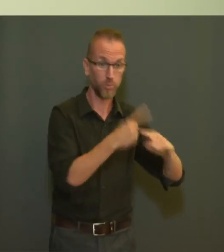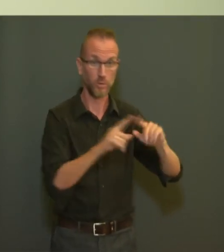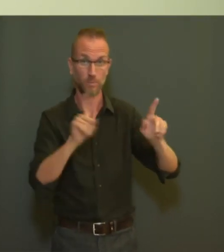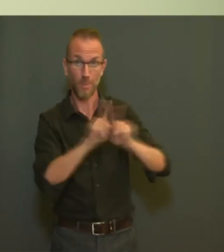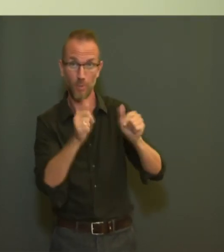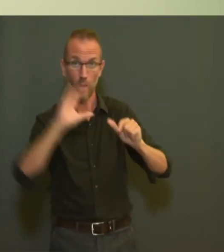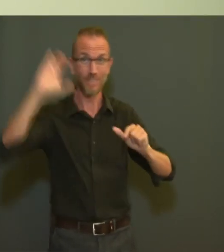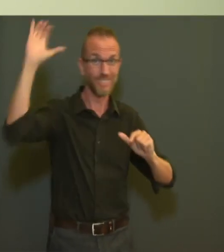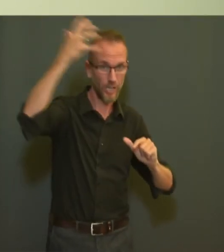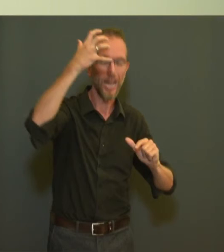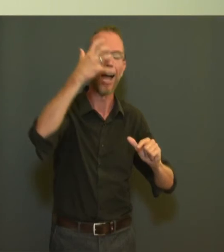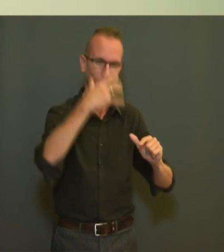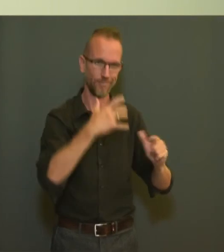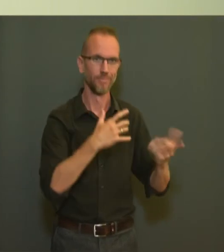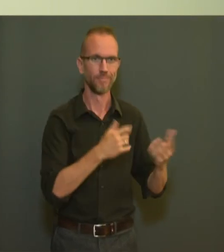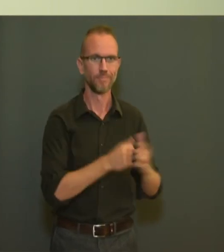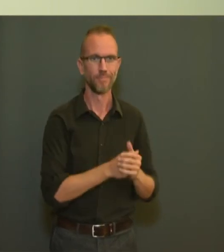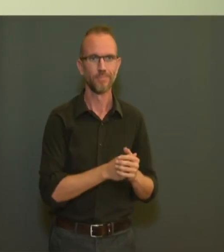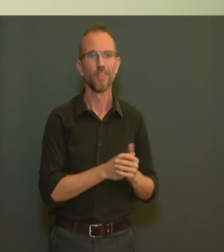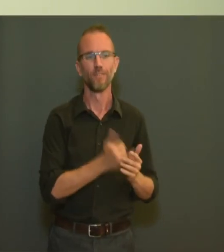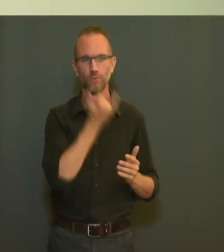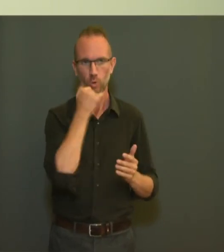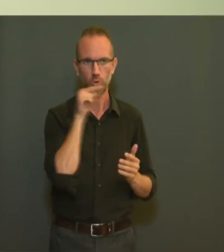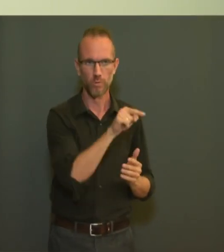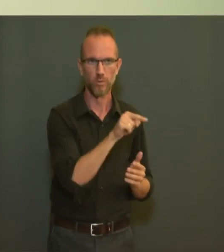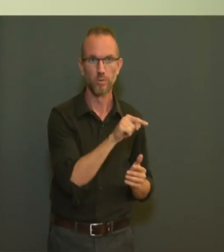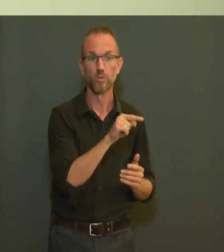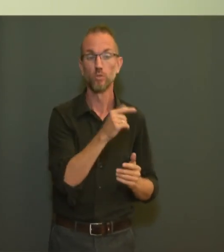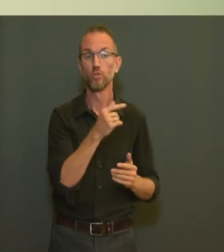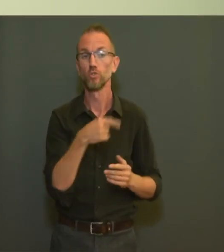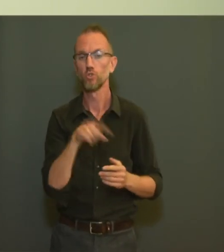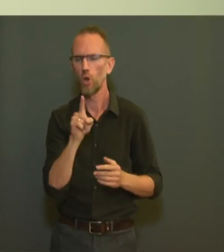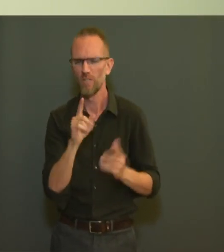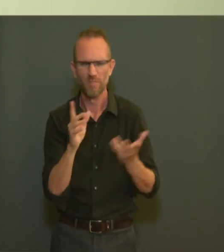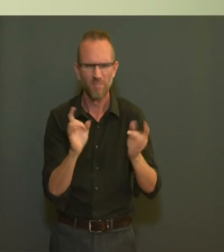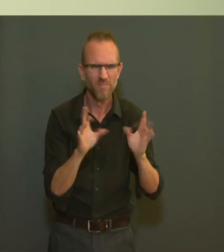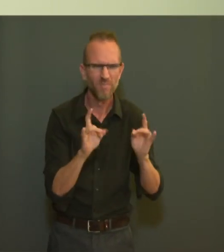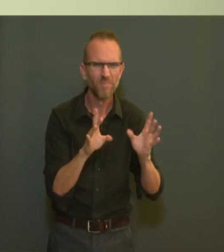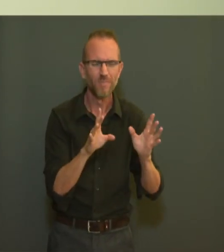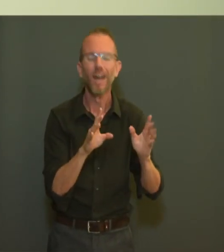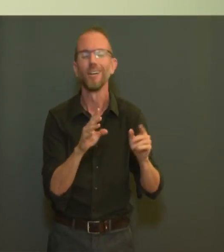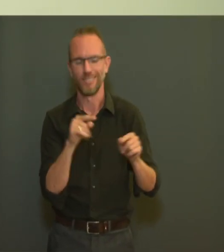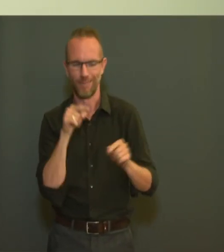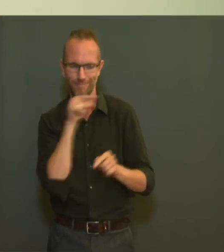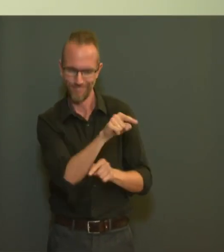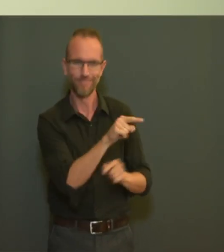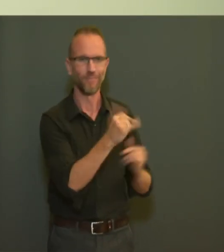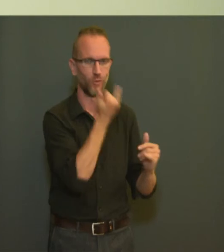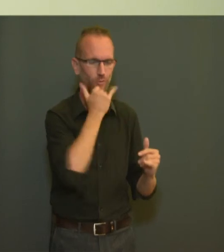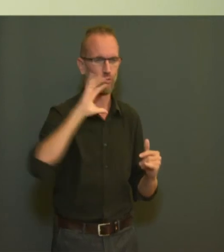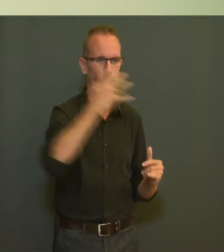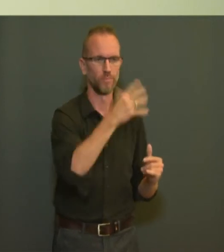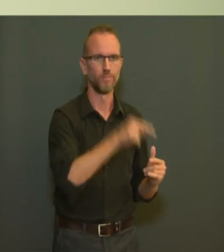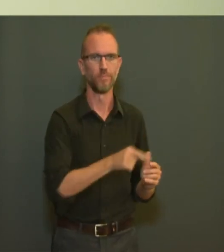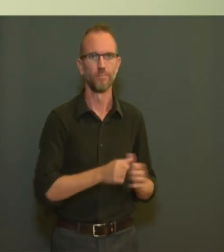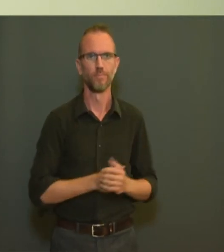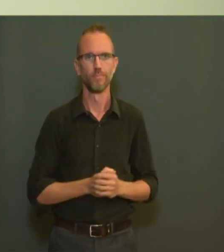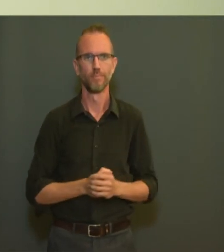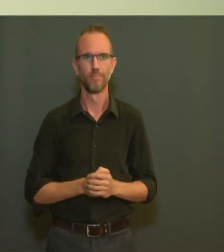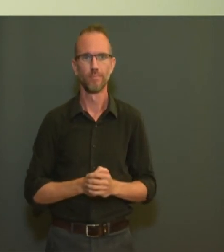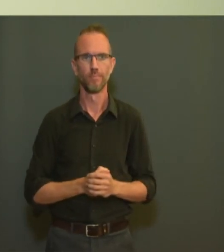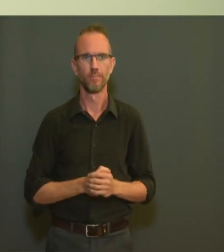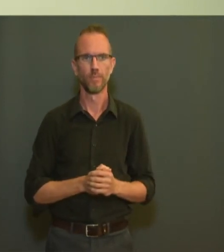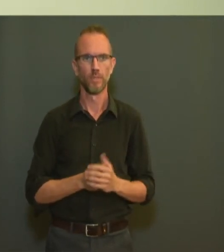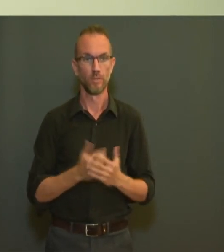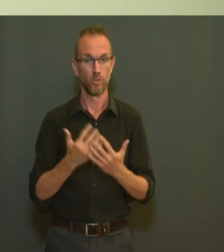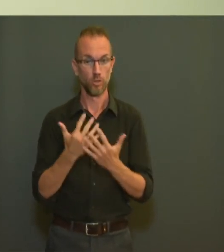rien d'autre qui est survenu de spécial dans le pays, est liée à la vague de chaleur. Et donc c'est ainsi qu'on a les chiffres relativement impressionnants,